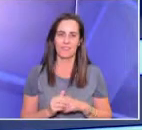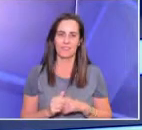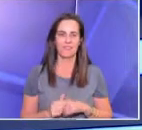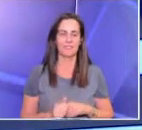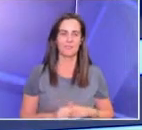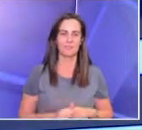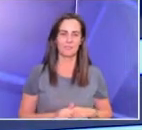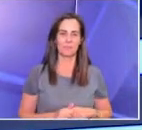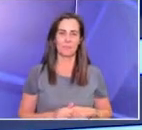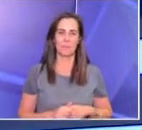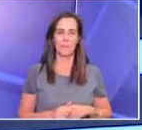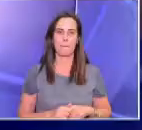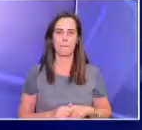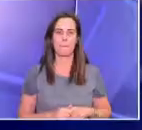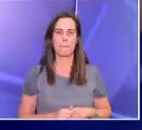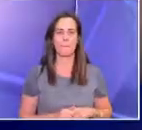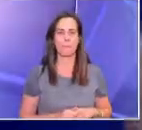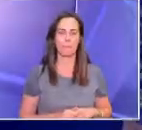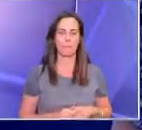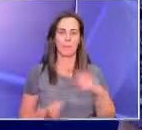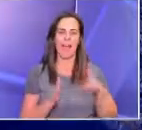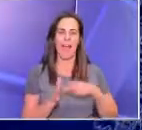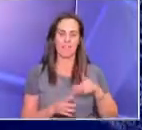העניין. בטוח שחולדאי ילך ולא רכבת קלה,